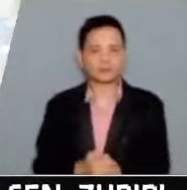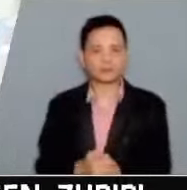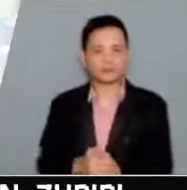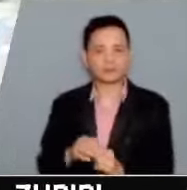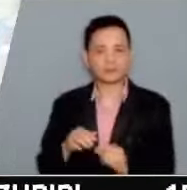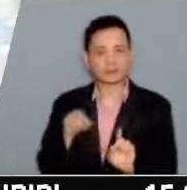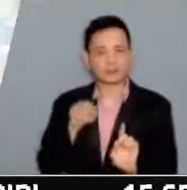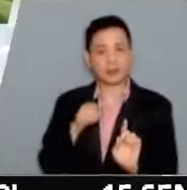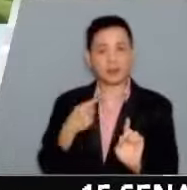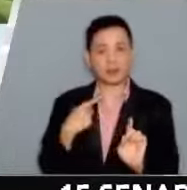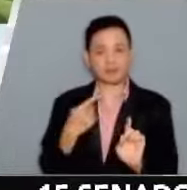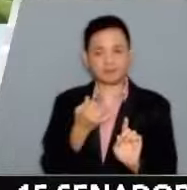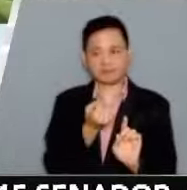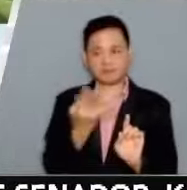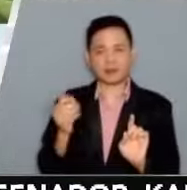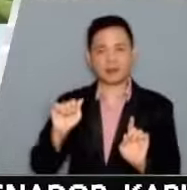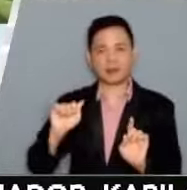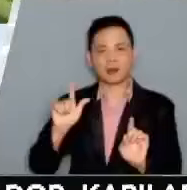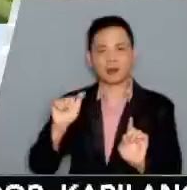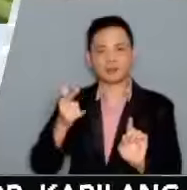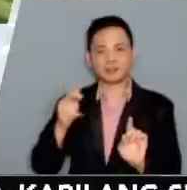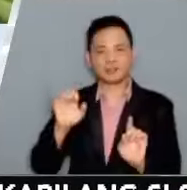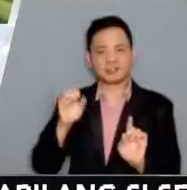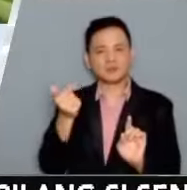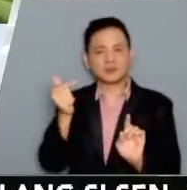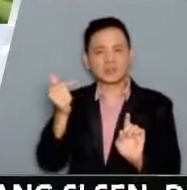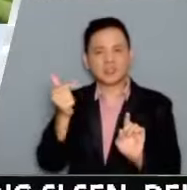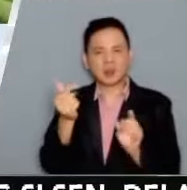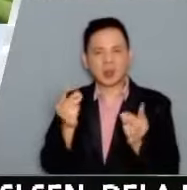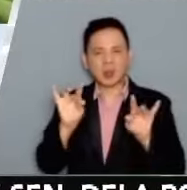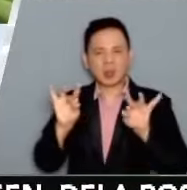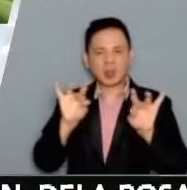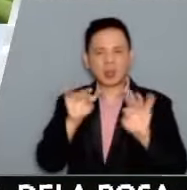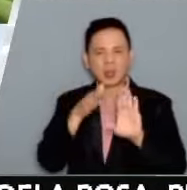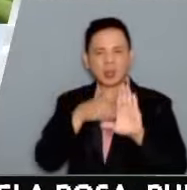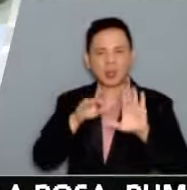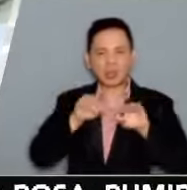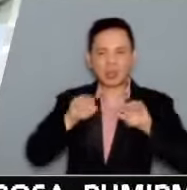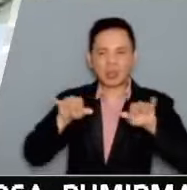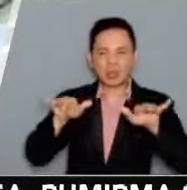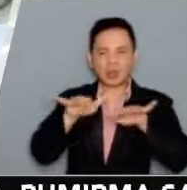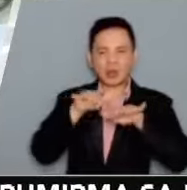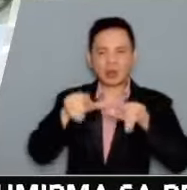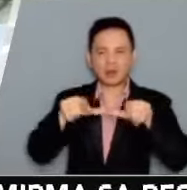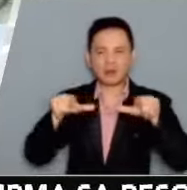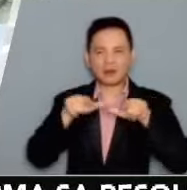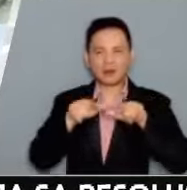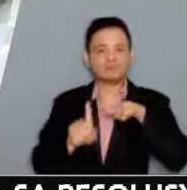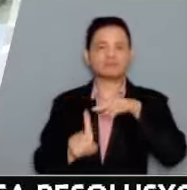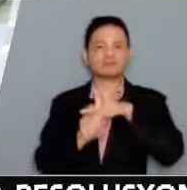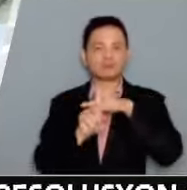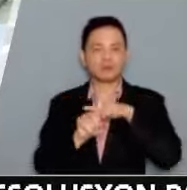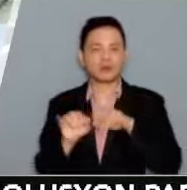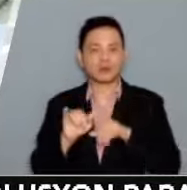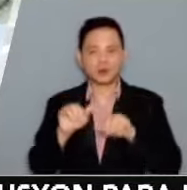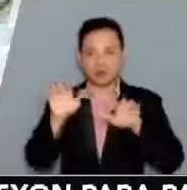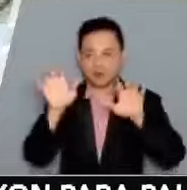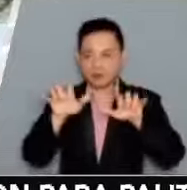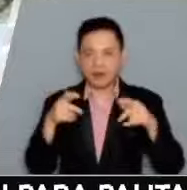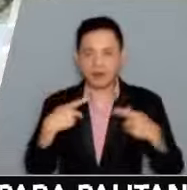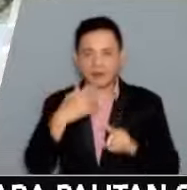o lumot sa Laguna Lake na pinagkukunan nila ng water supply dahil sa biglang pagulan matapos ang sobrang init na